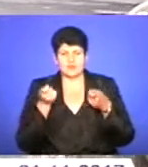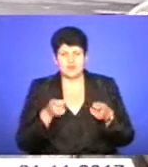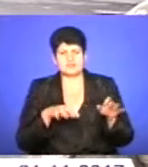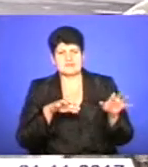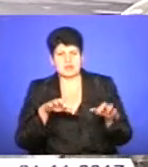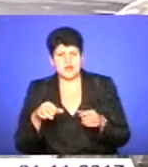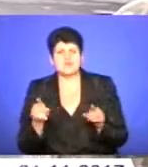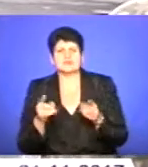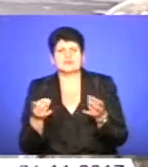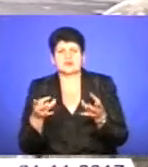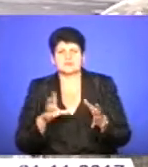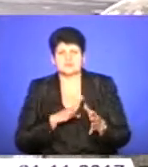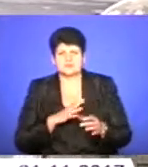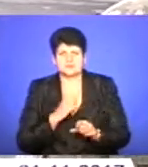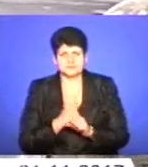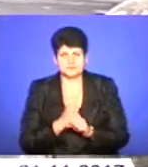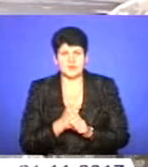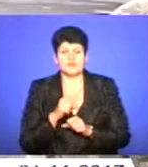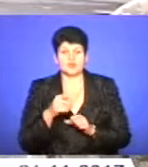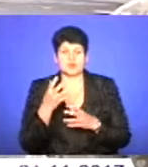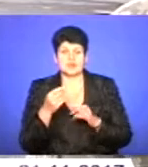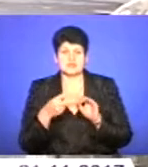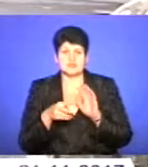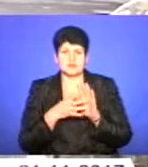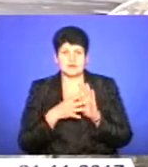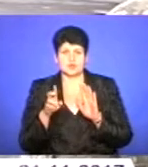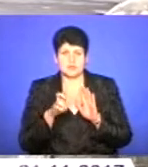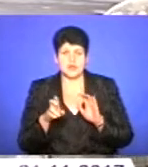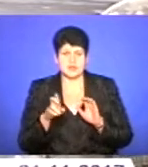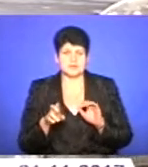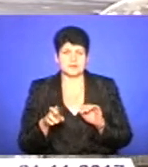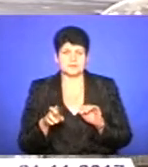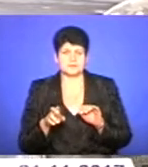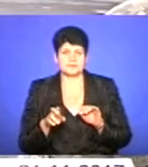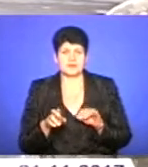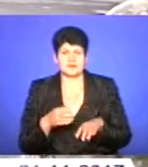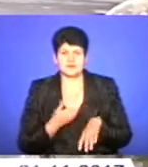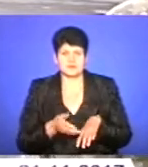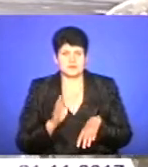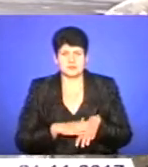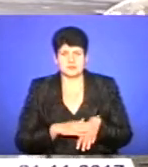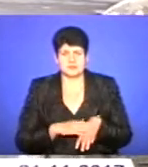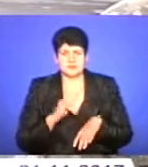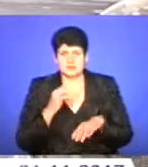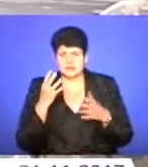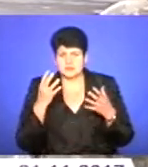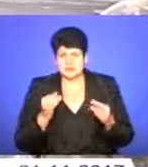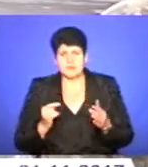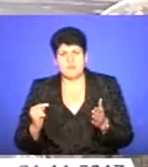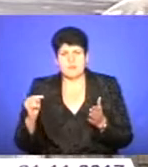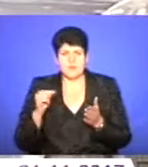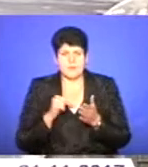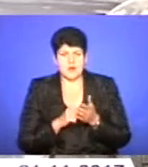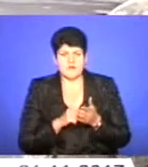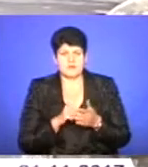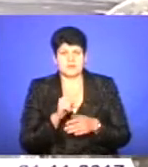забирав, що потрібно. І от в той день, 29 березня, саме злощасний день, якраз от той потрапив він під